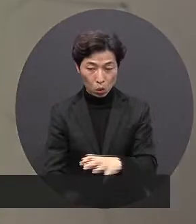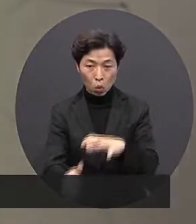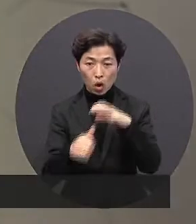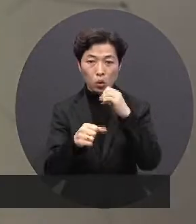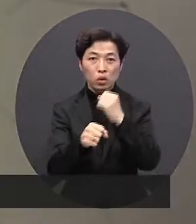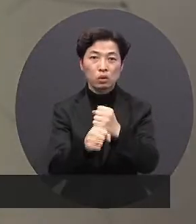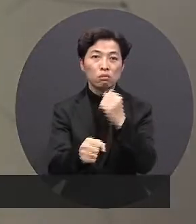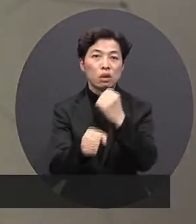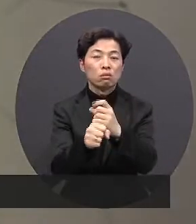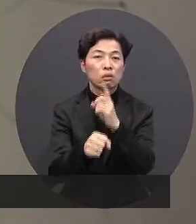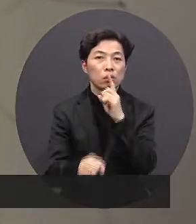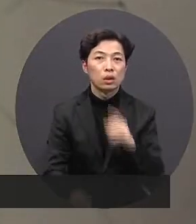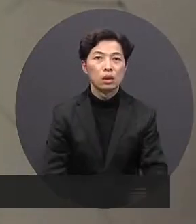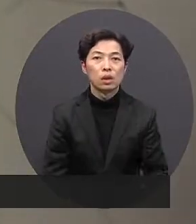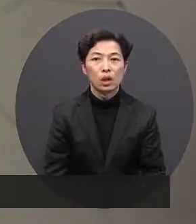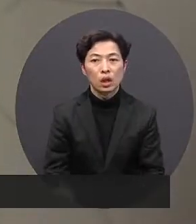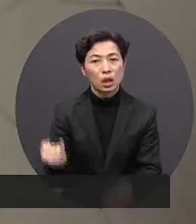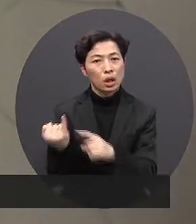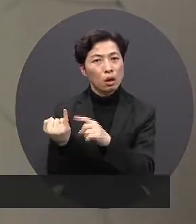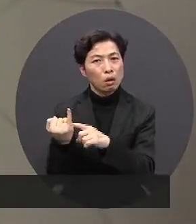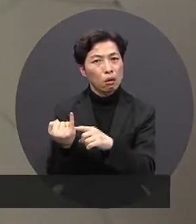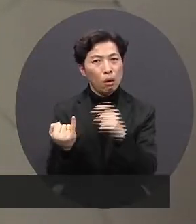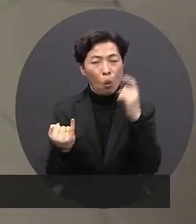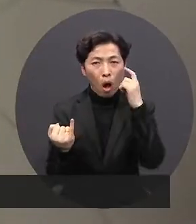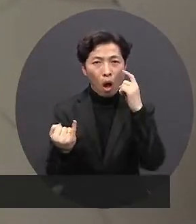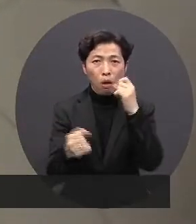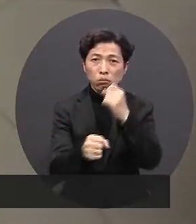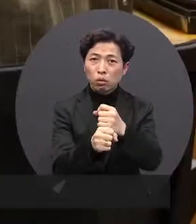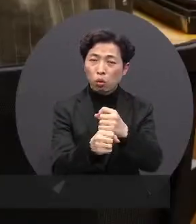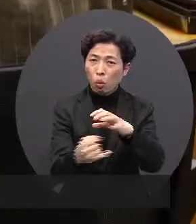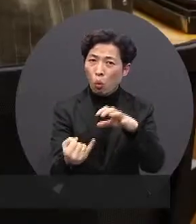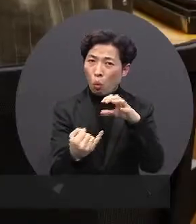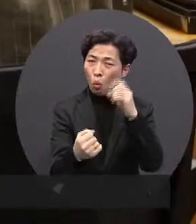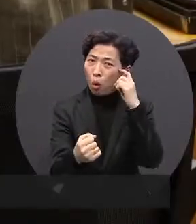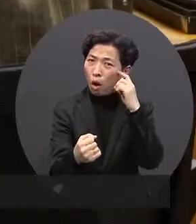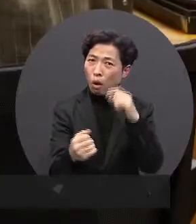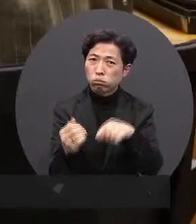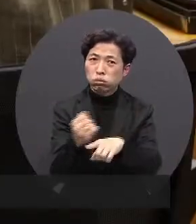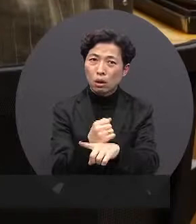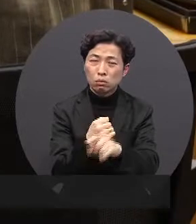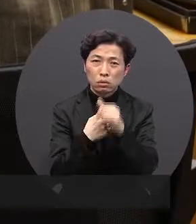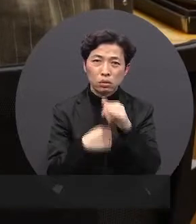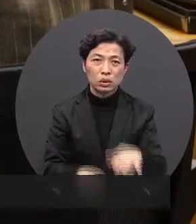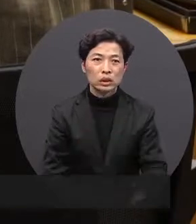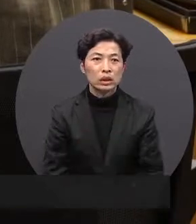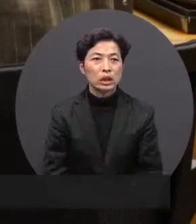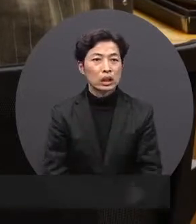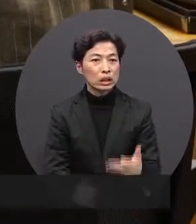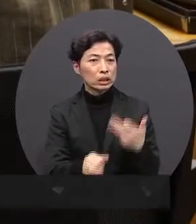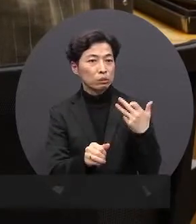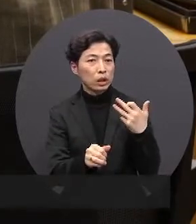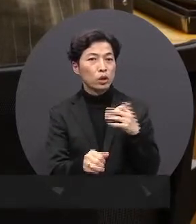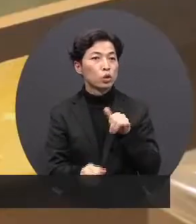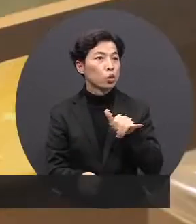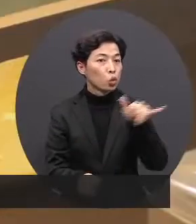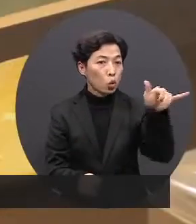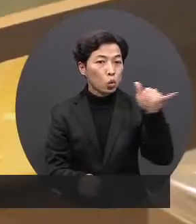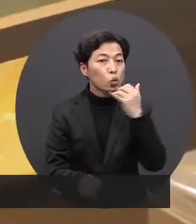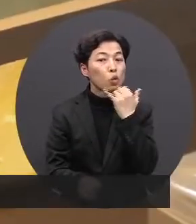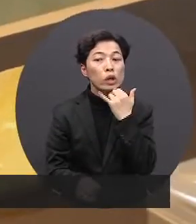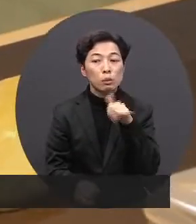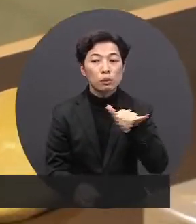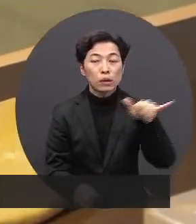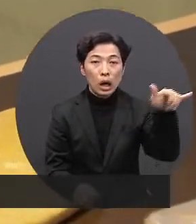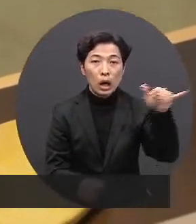씁니다. 작가는 왜 이런 작업을 하게 됐을까? 18년 전 한국에서 독일로 떠나 당시